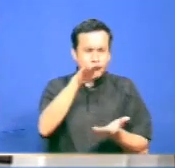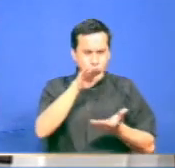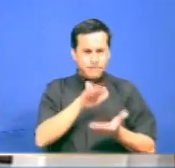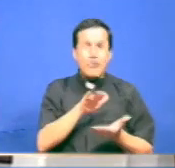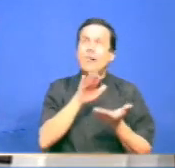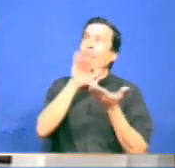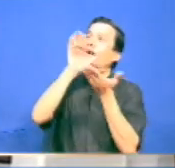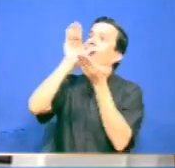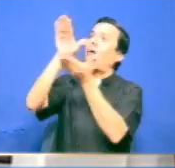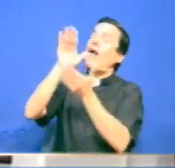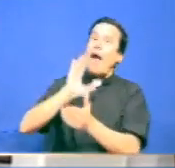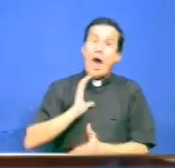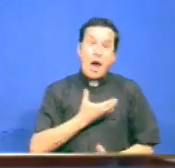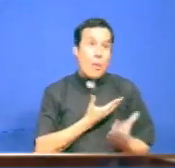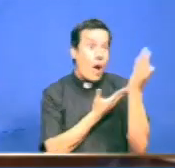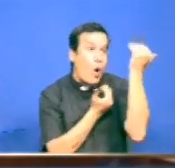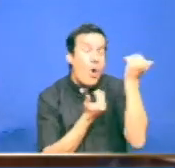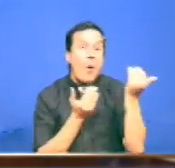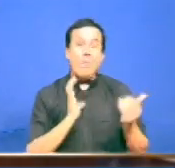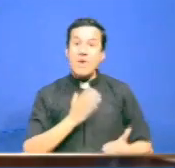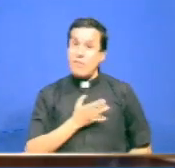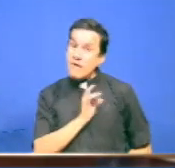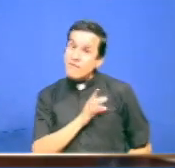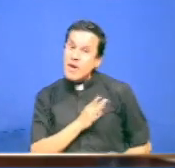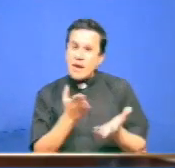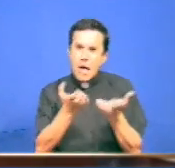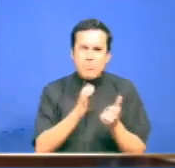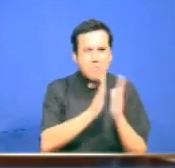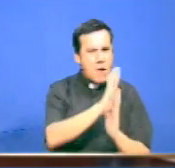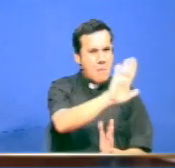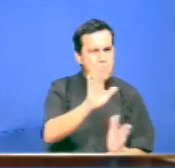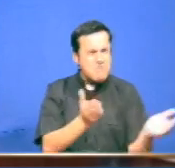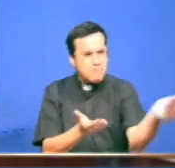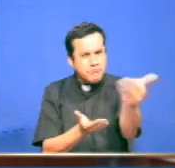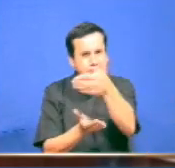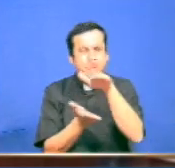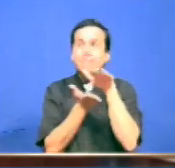hopes and fears, our prayers and intentions.